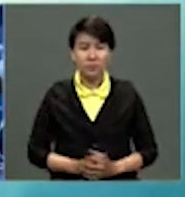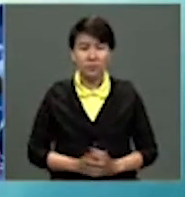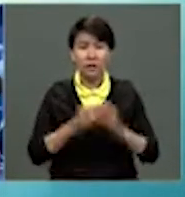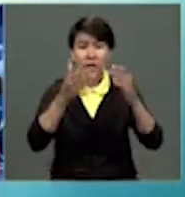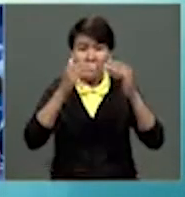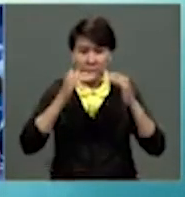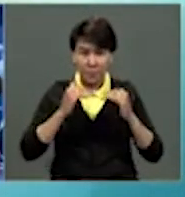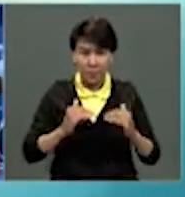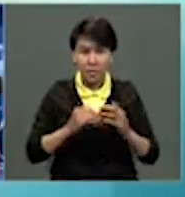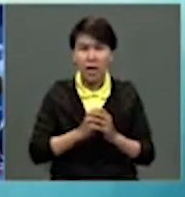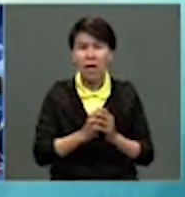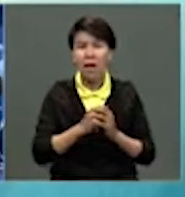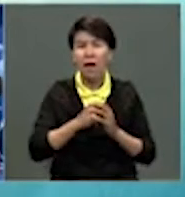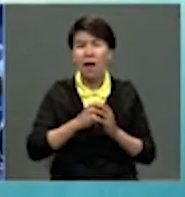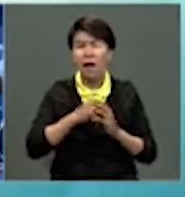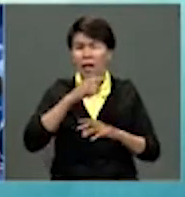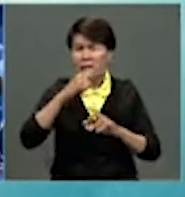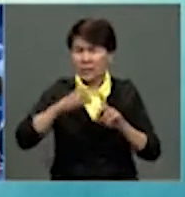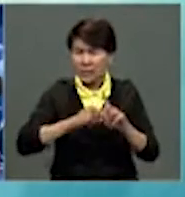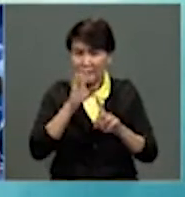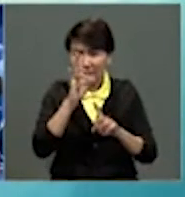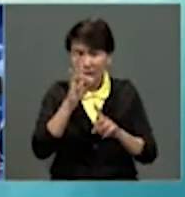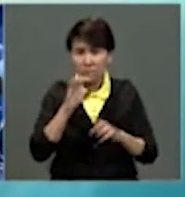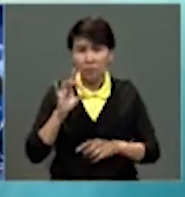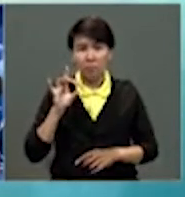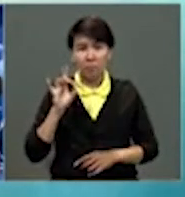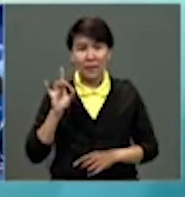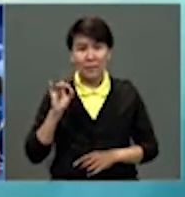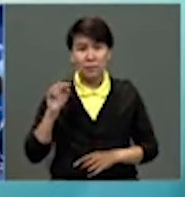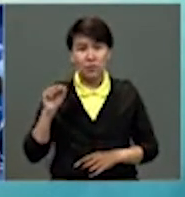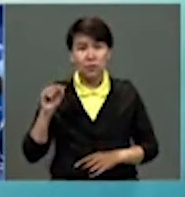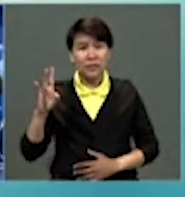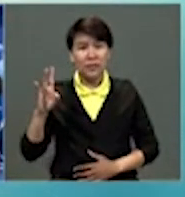เปอร์เซ็นต์พอมาถึงเดือนกรกฎาคม 1กรกฎาคมลงมาหรืออยู่ 87เปอร์เซ็นต์นะครับนำเรียนนะครับว่าถ้าทั่งท่านตั้งคำถามว่าการ์ดตก